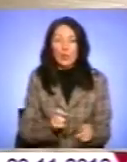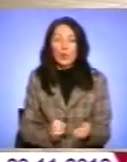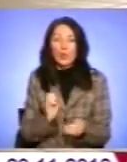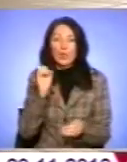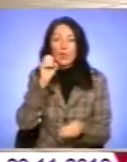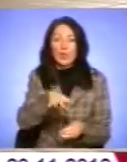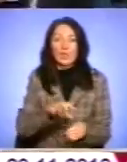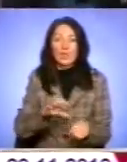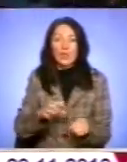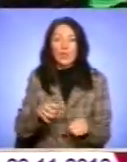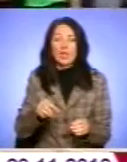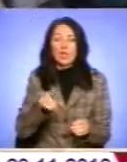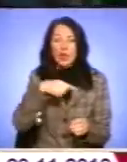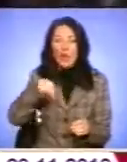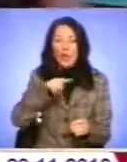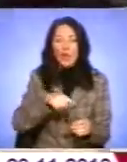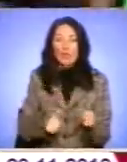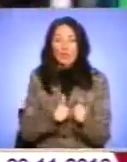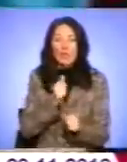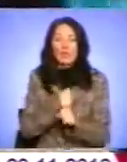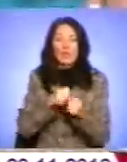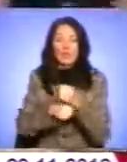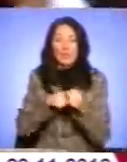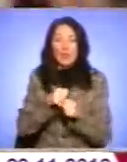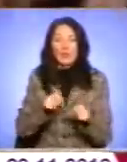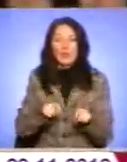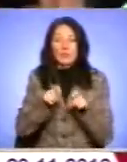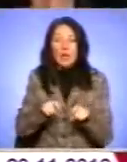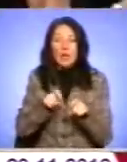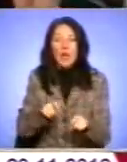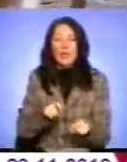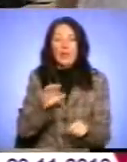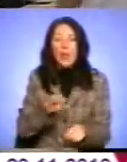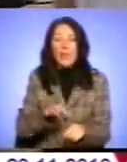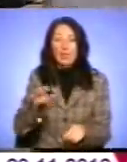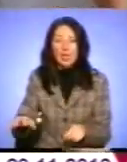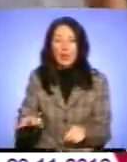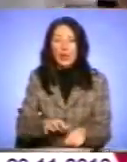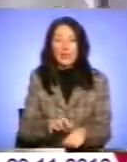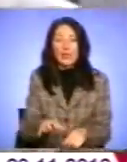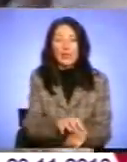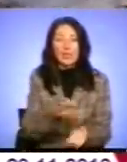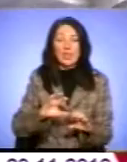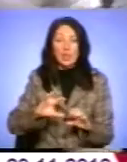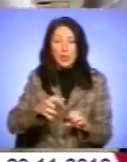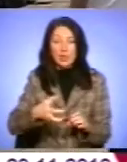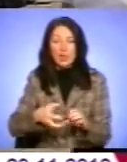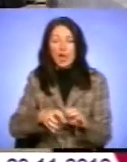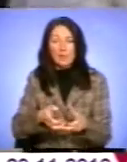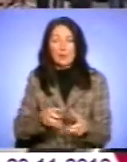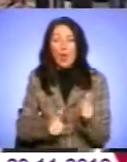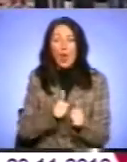на влучність, змагались в естафеті із скакалкою, баскетболі, веденні м'яча та конкурсі